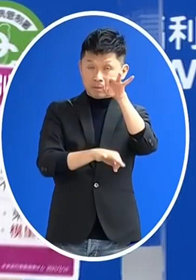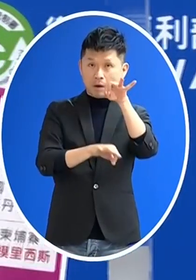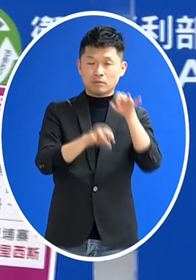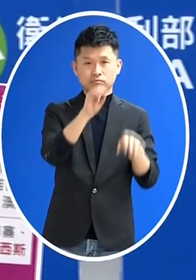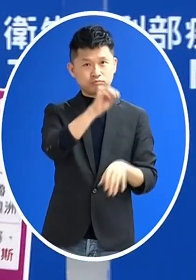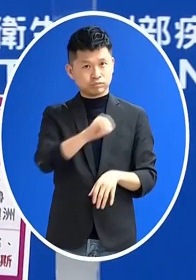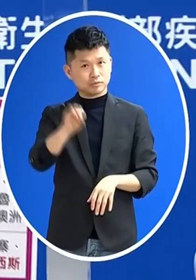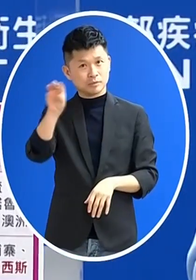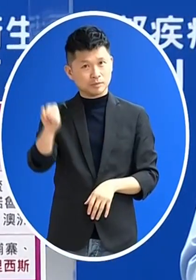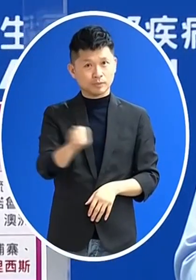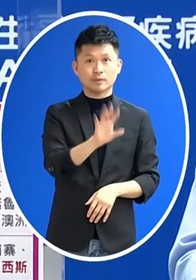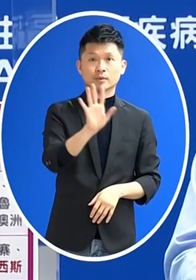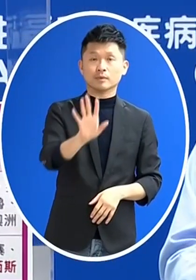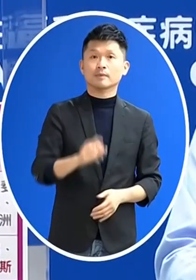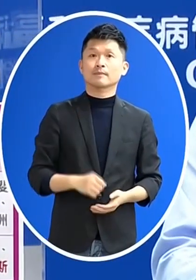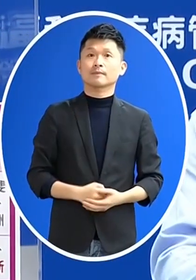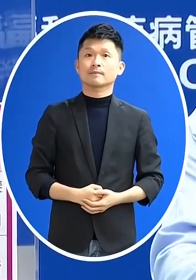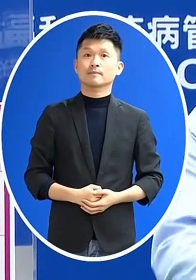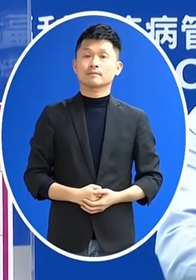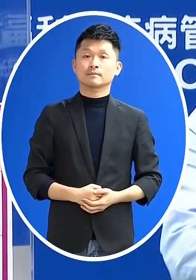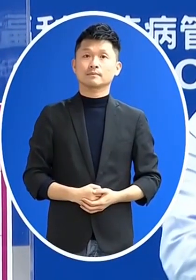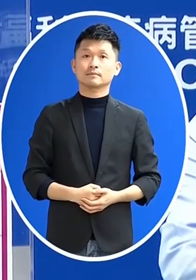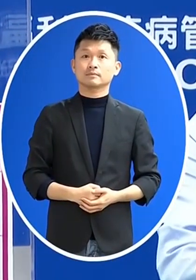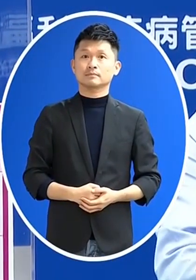报告。好，